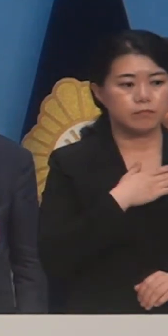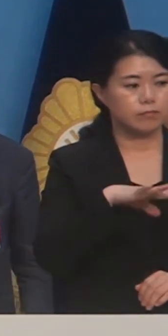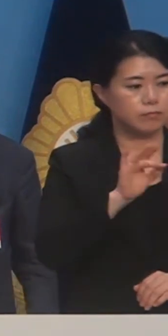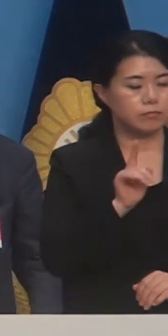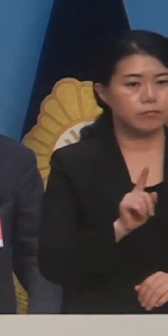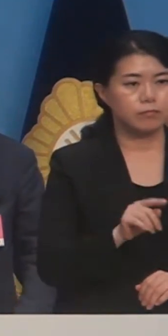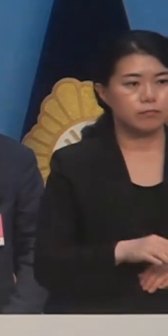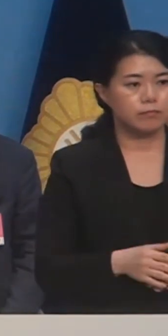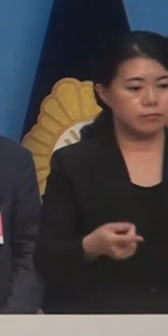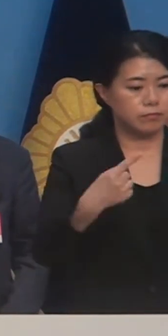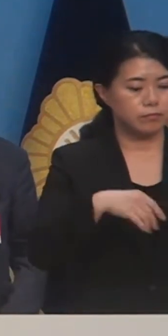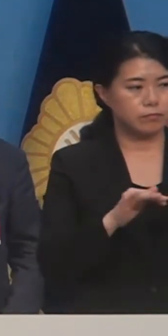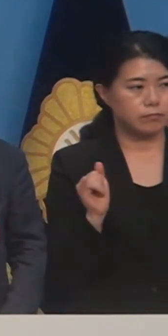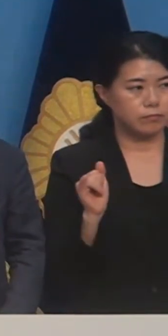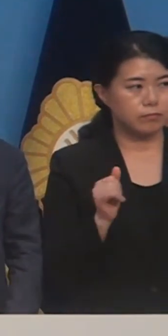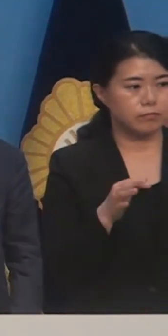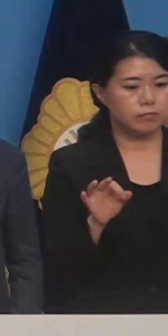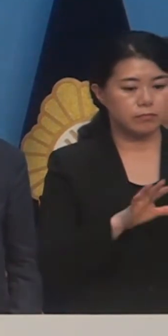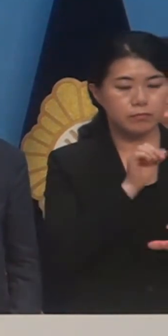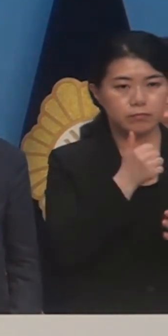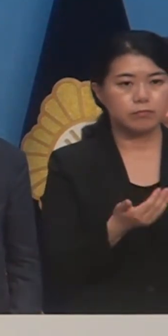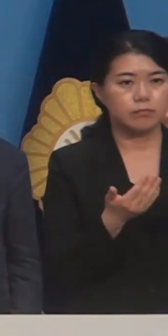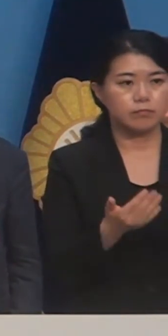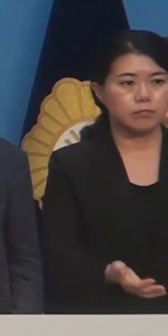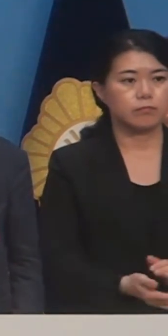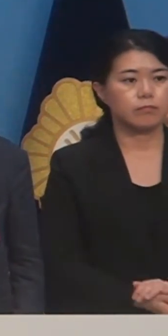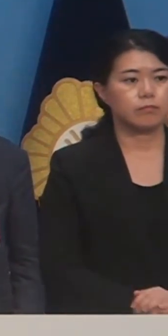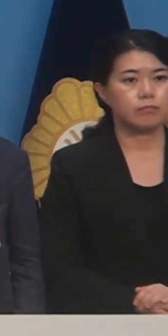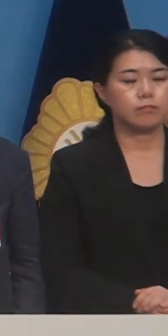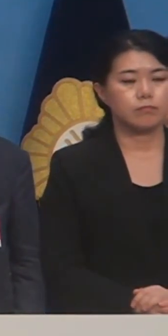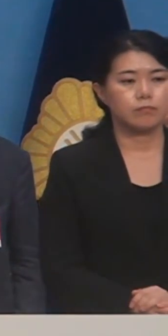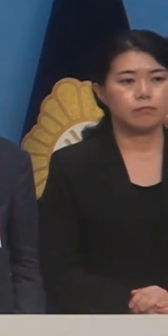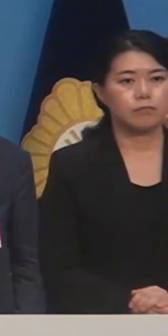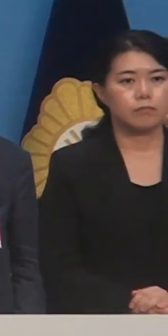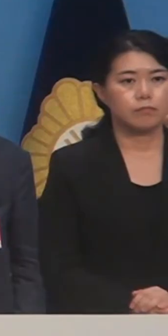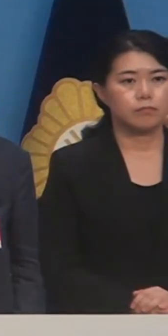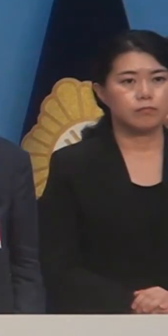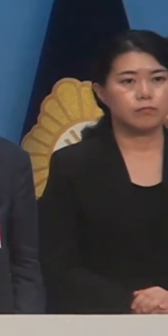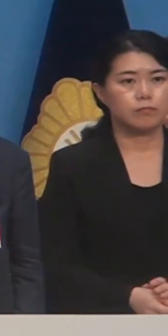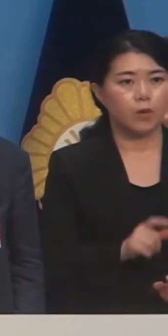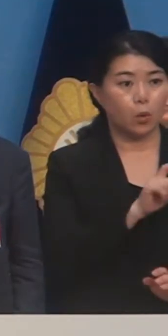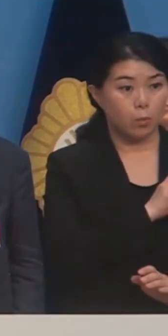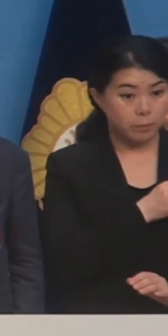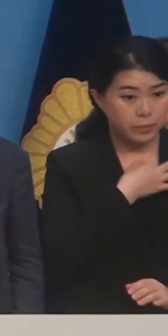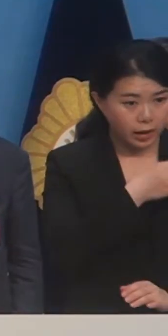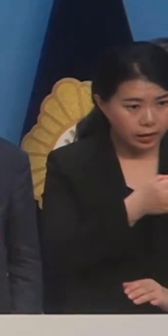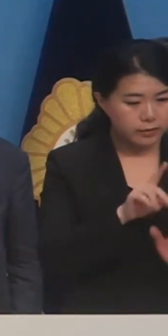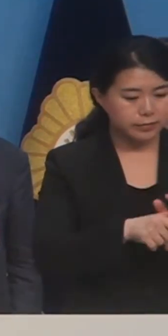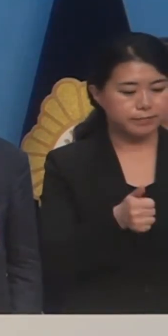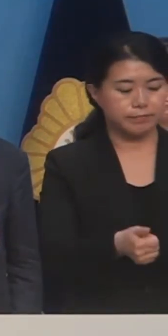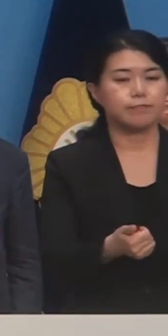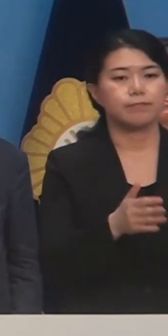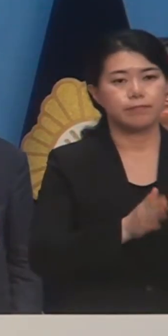우선 참가하신 분들 잠깐 소개를 드리도록 하겠습니다. 호명되시는 분은 좀 인사해 주시기 바랍니다.